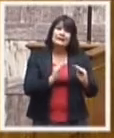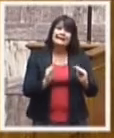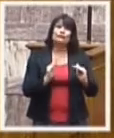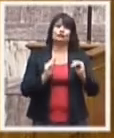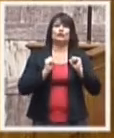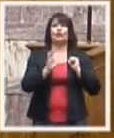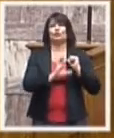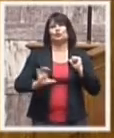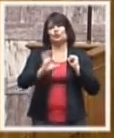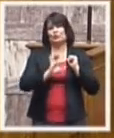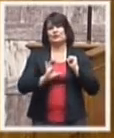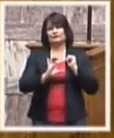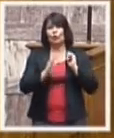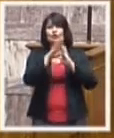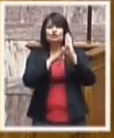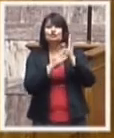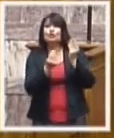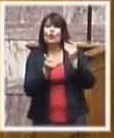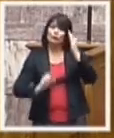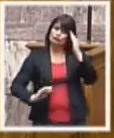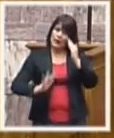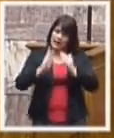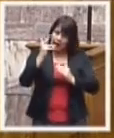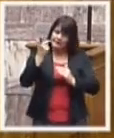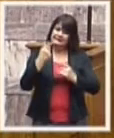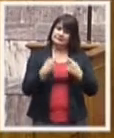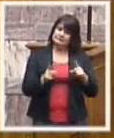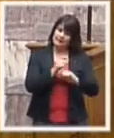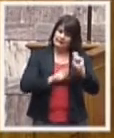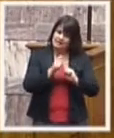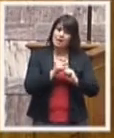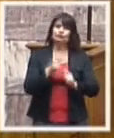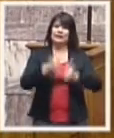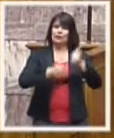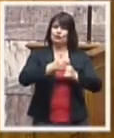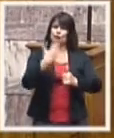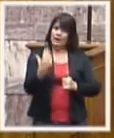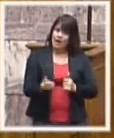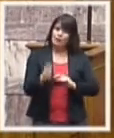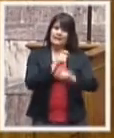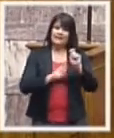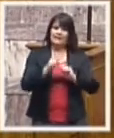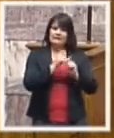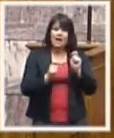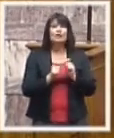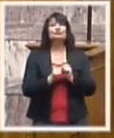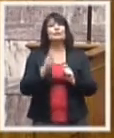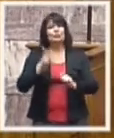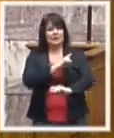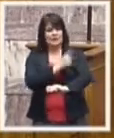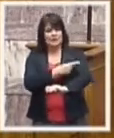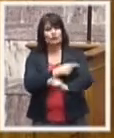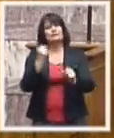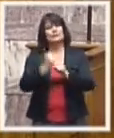Να διαμορφώσει ένα νέο αναπτυξιακό μοντέλο για τον ελληνικό τουρισμό, το οποίο θα βελτιώσει την ανταγωνιστικότητα και θα δημιουργήσει δυνατότητες απασχόλησης